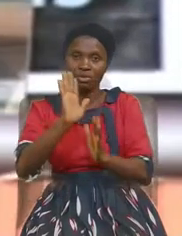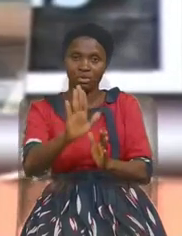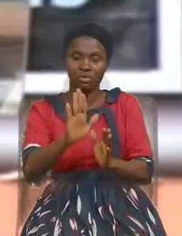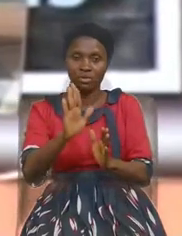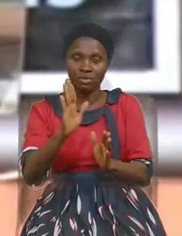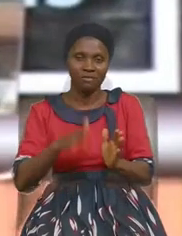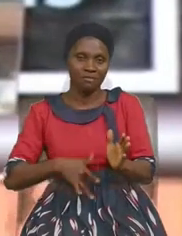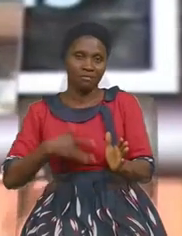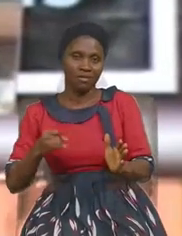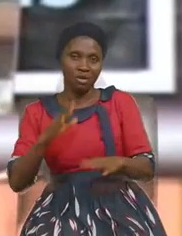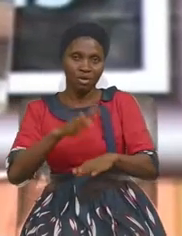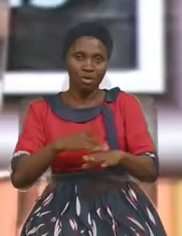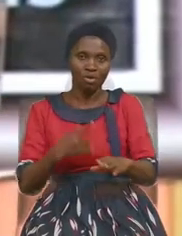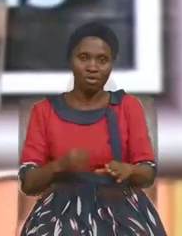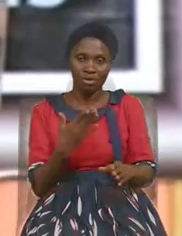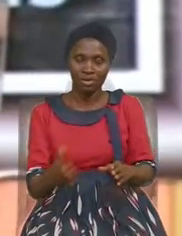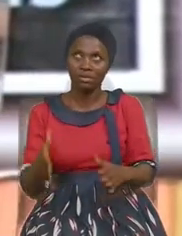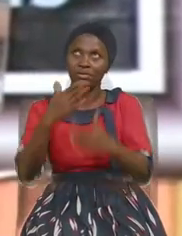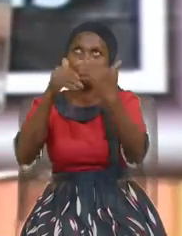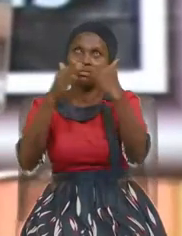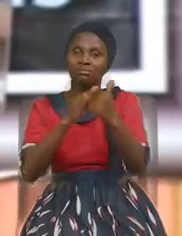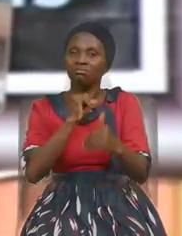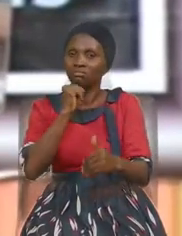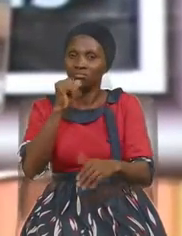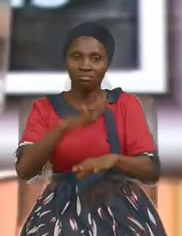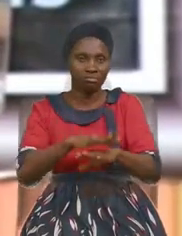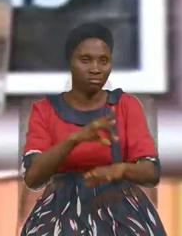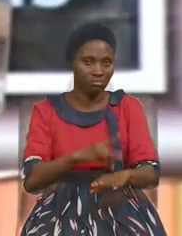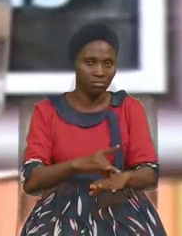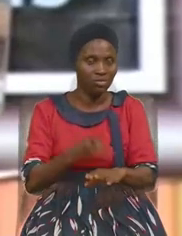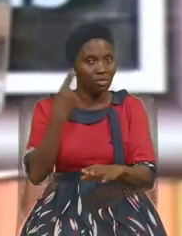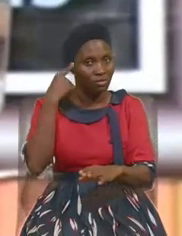et non à celles qui sont sur la terre, car vous êtes morts.